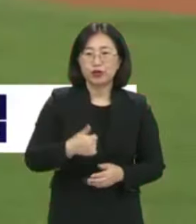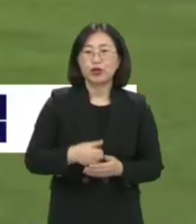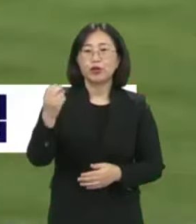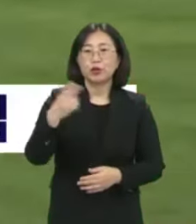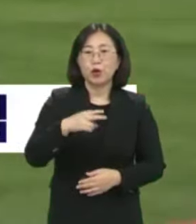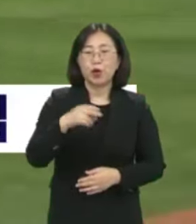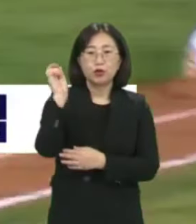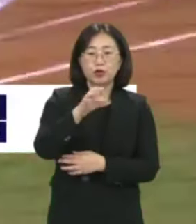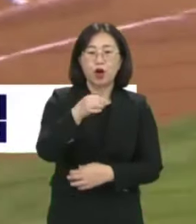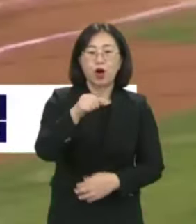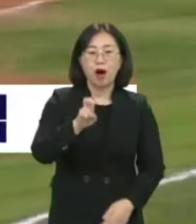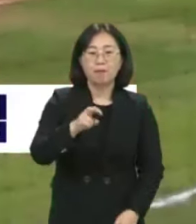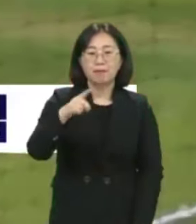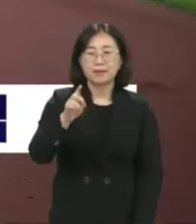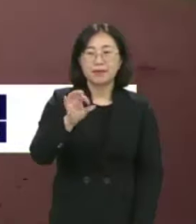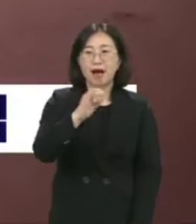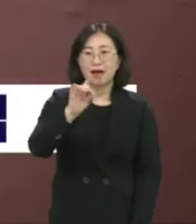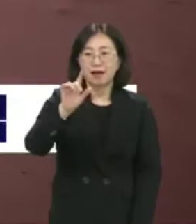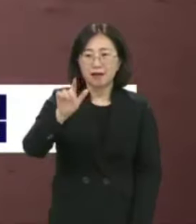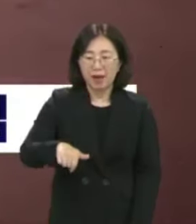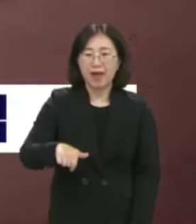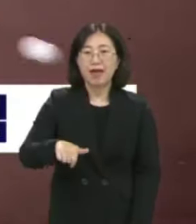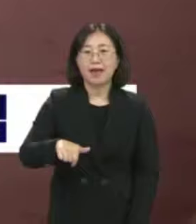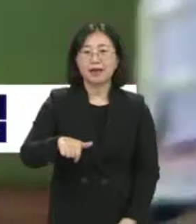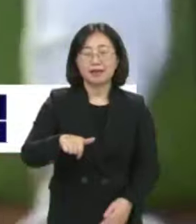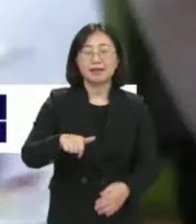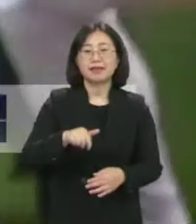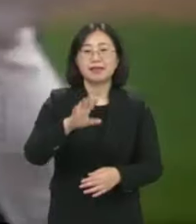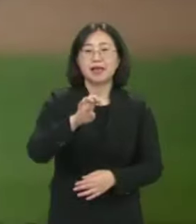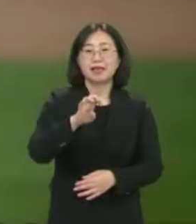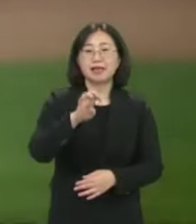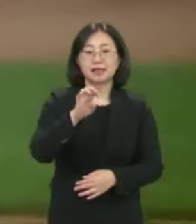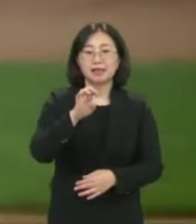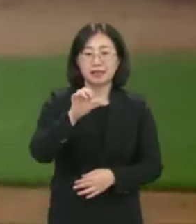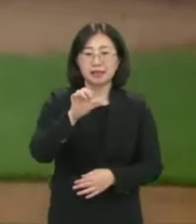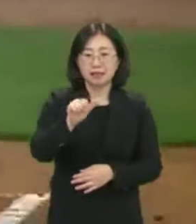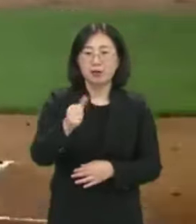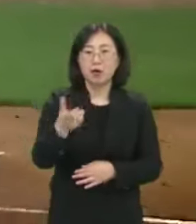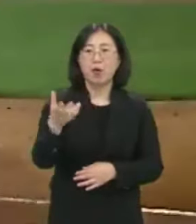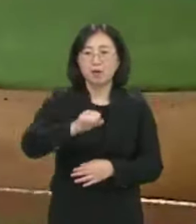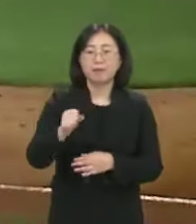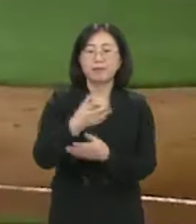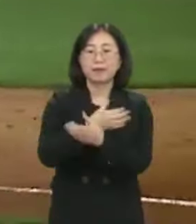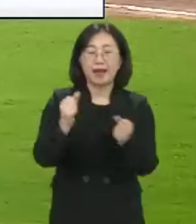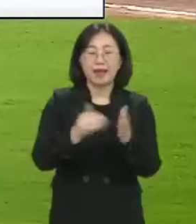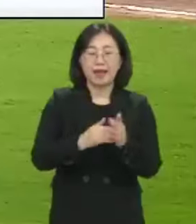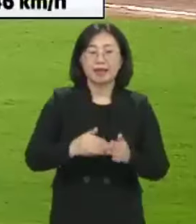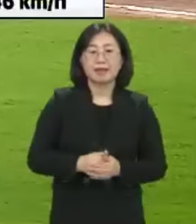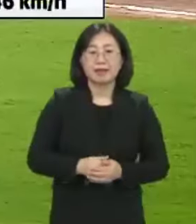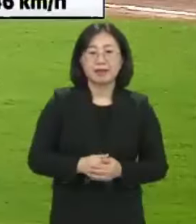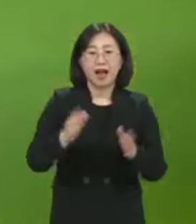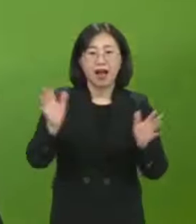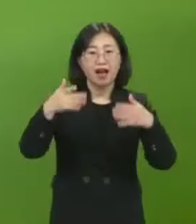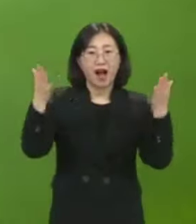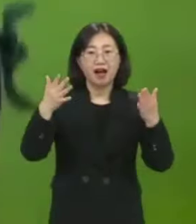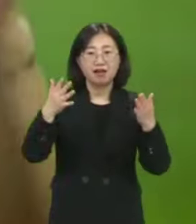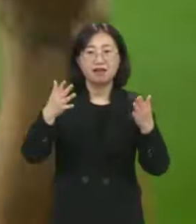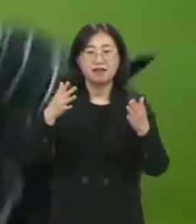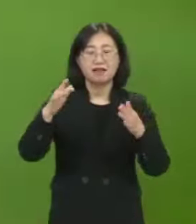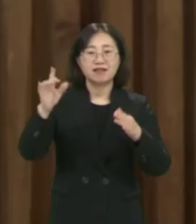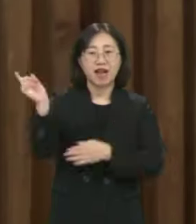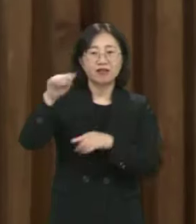엄상 100까지 4년 총액 78억 원에 품었습니다 두 선수는 나란히 한화의 가을야구 그리고 그 이상을 목표로